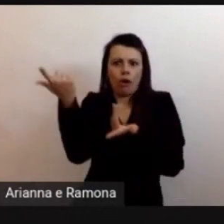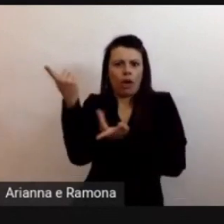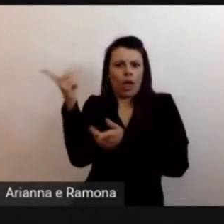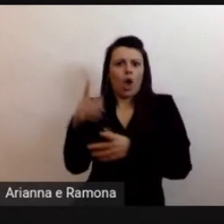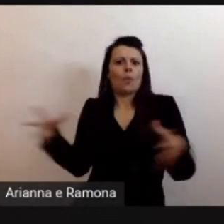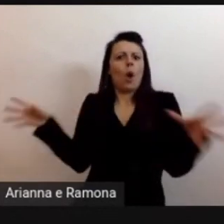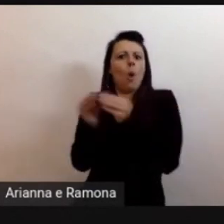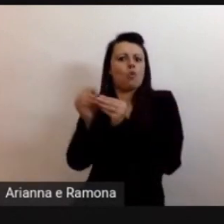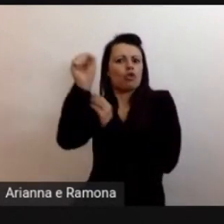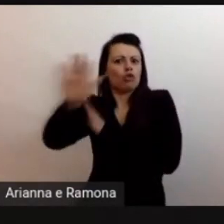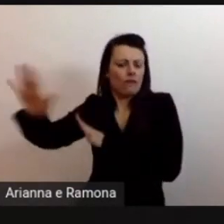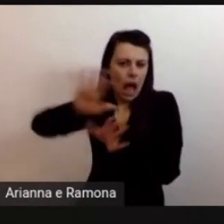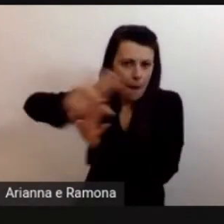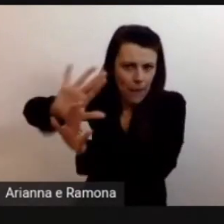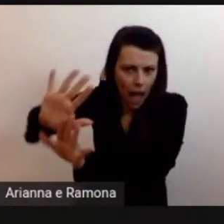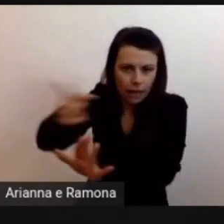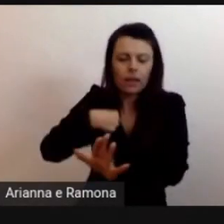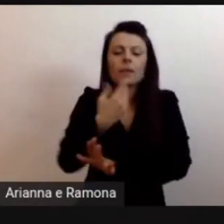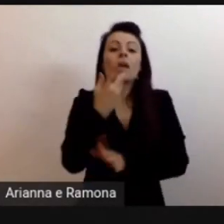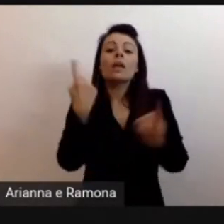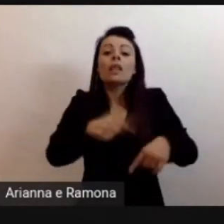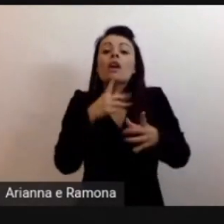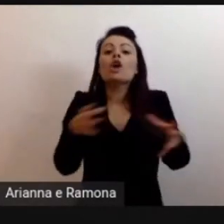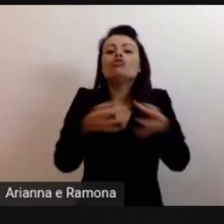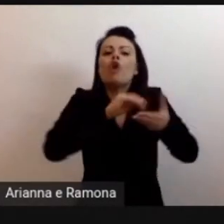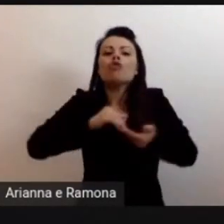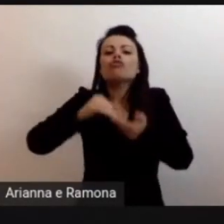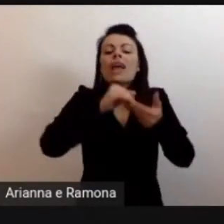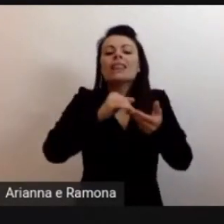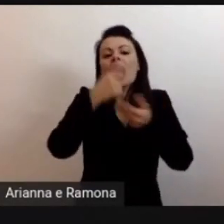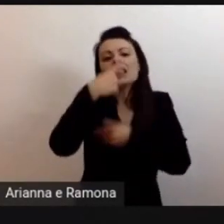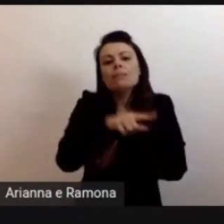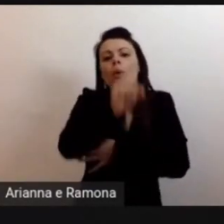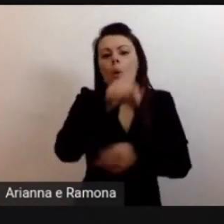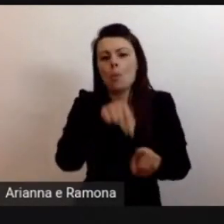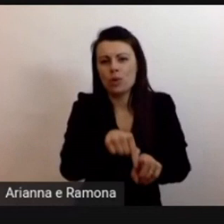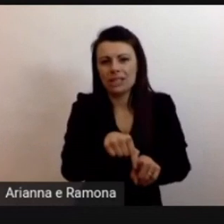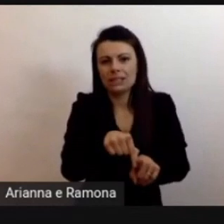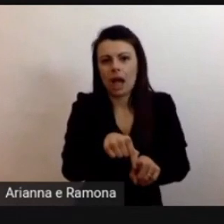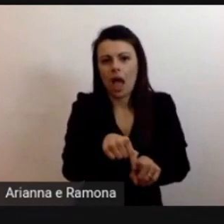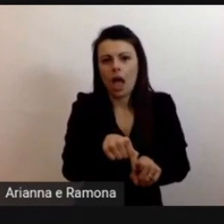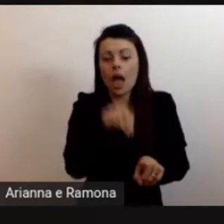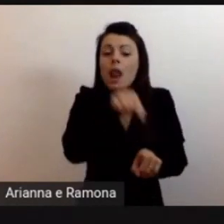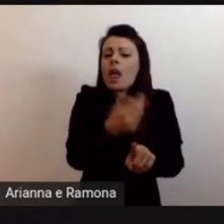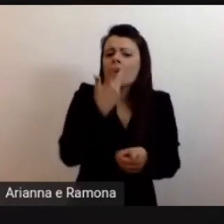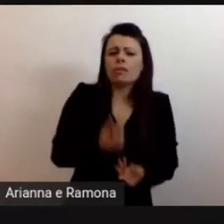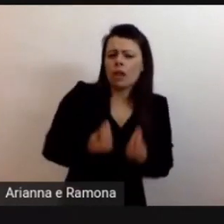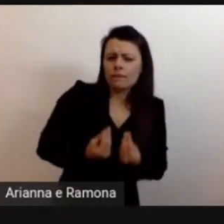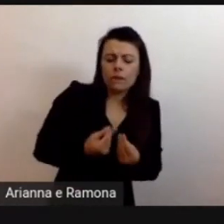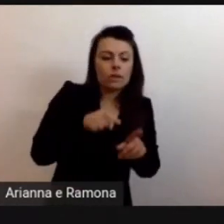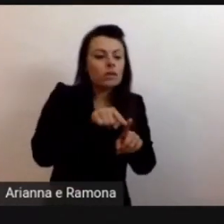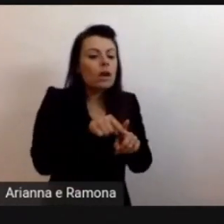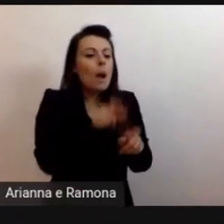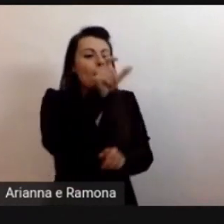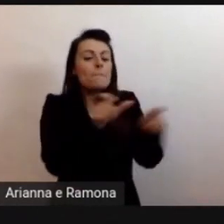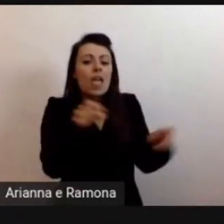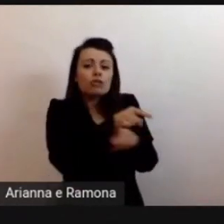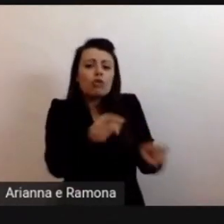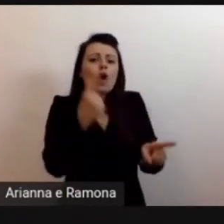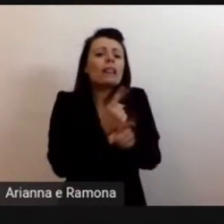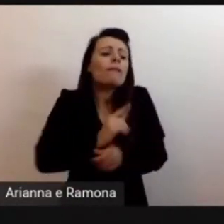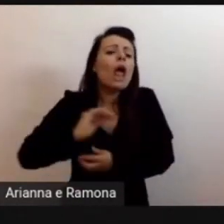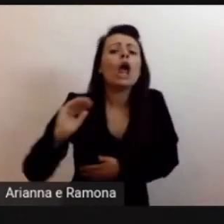velocità comuniste noi quello che conta è non lasciare nessuno che non abbia meno una modica